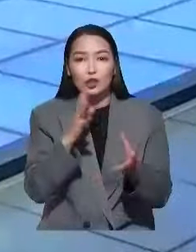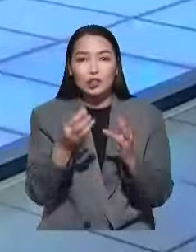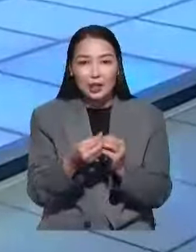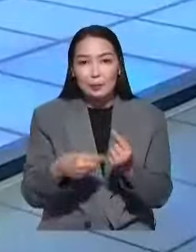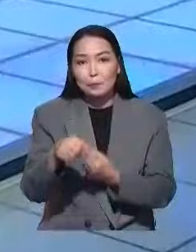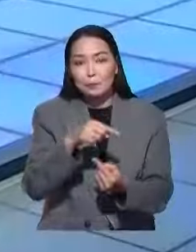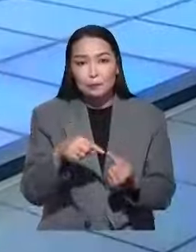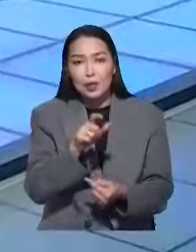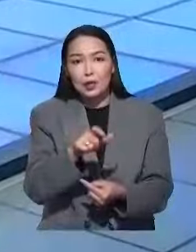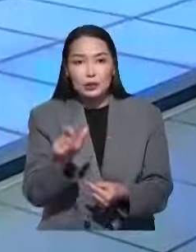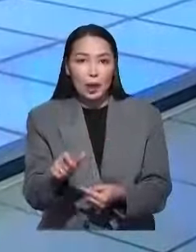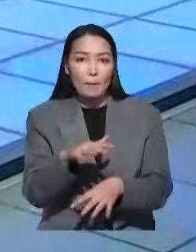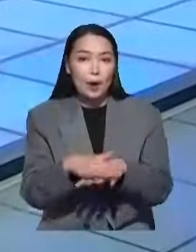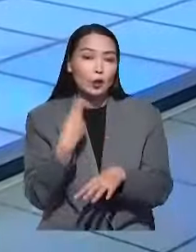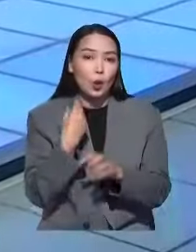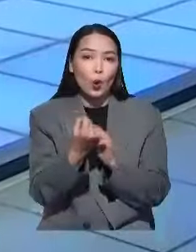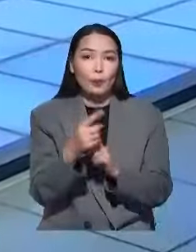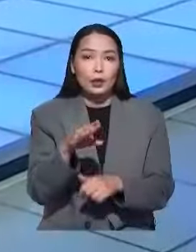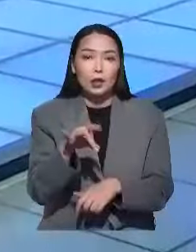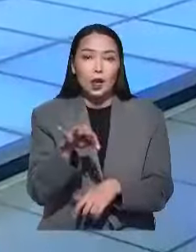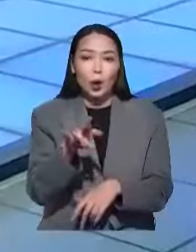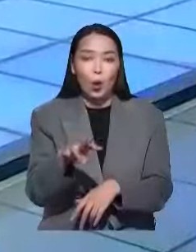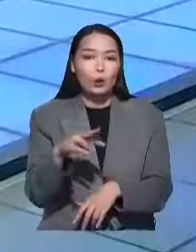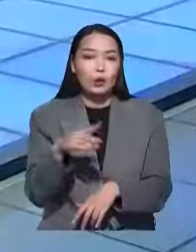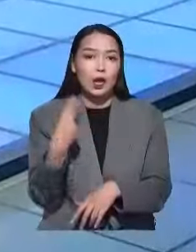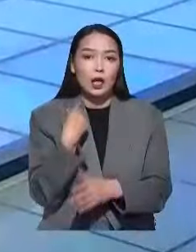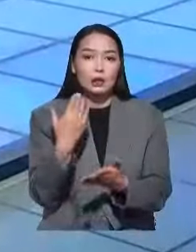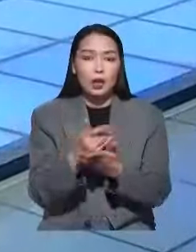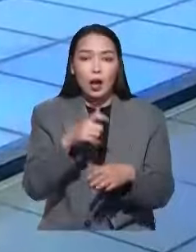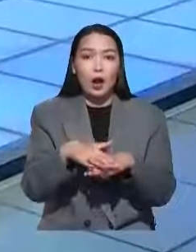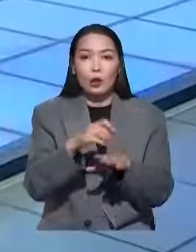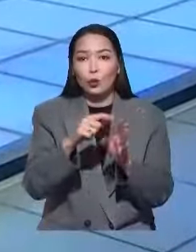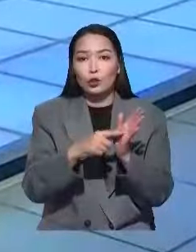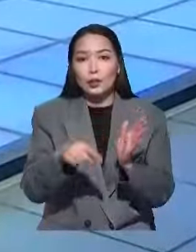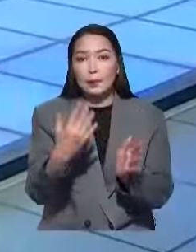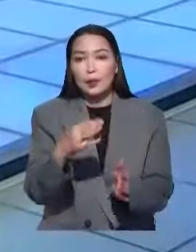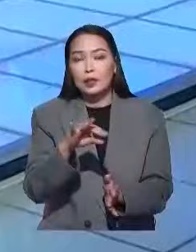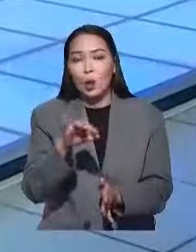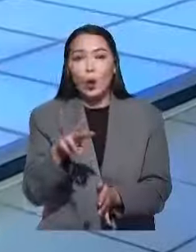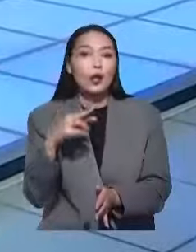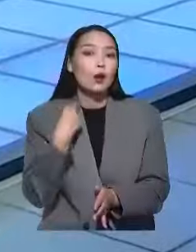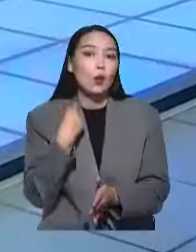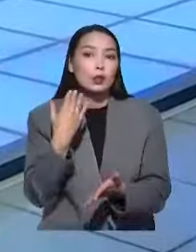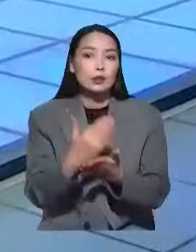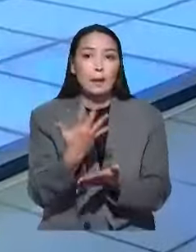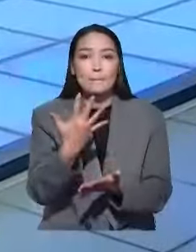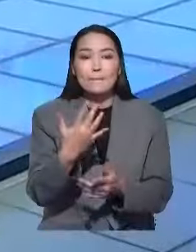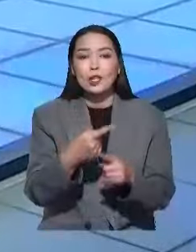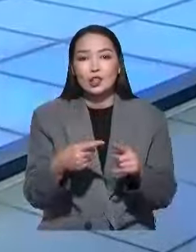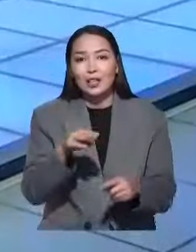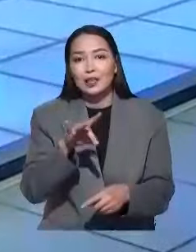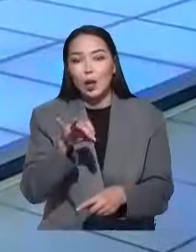субъектілерінің банкке берешегі 11 триллион теңгеден асады. Ал халықтың 17,5 триллион теңге қарызы бар. Оның 5,5 триллион